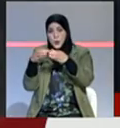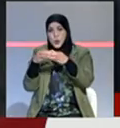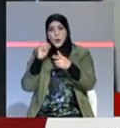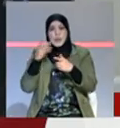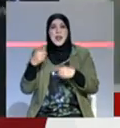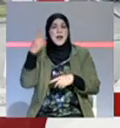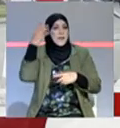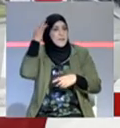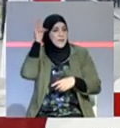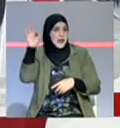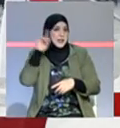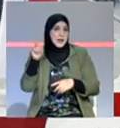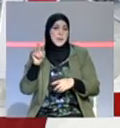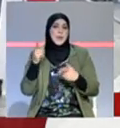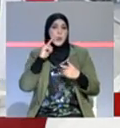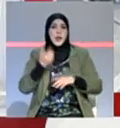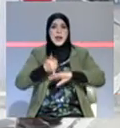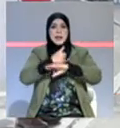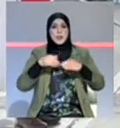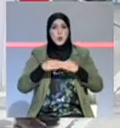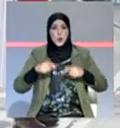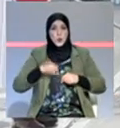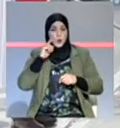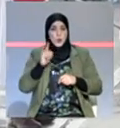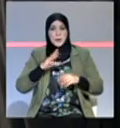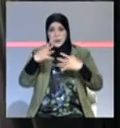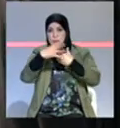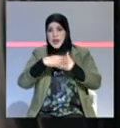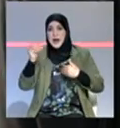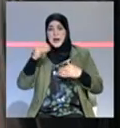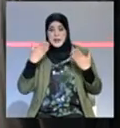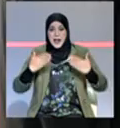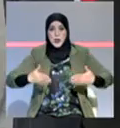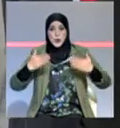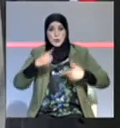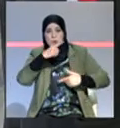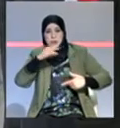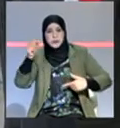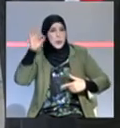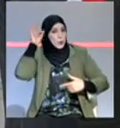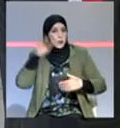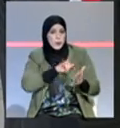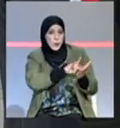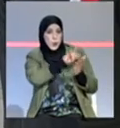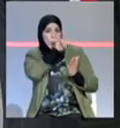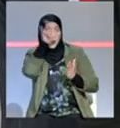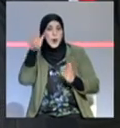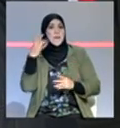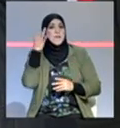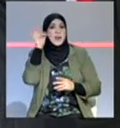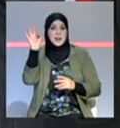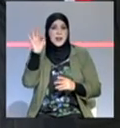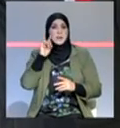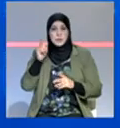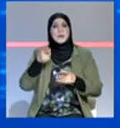الفرنسيه وكان رئيس الحكومه هشام المغادره صباح اليوم ارض الوطن في اتجاه فرنسا ل يؤدي